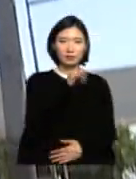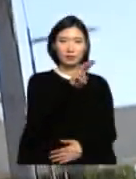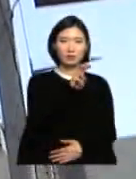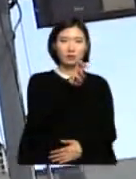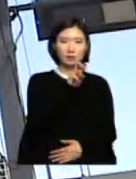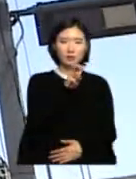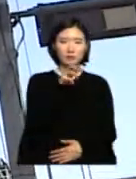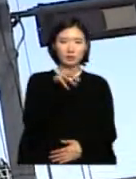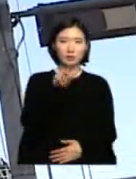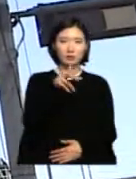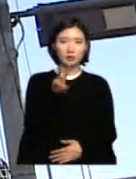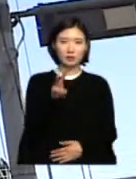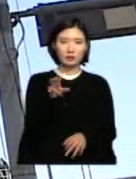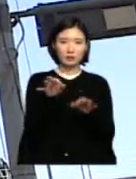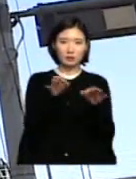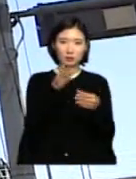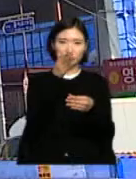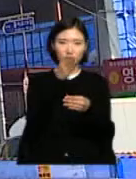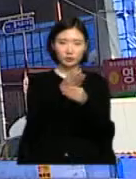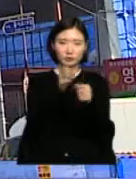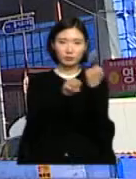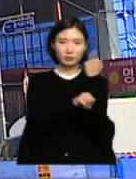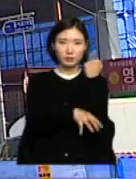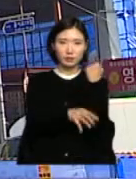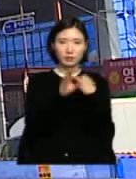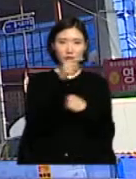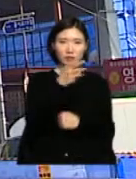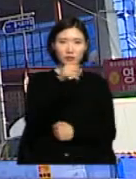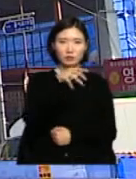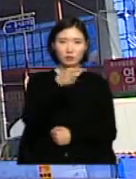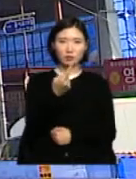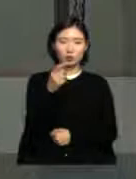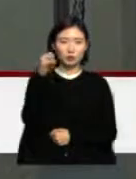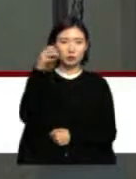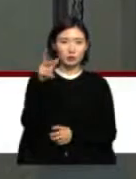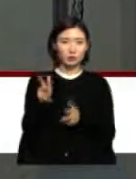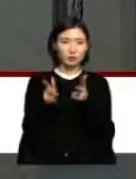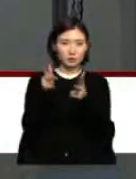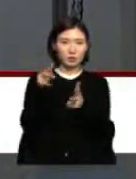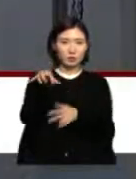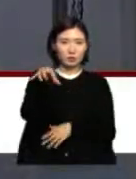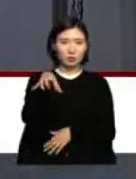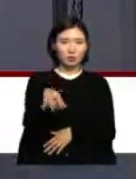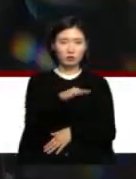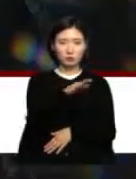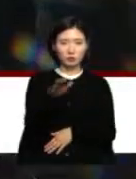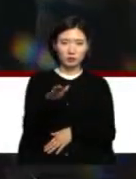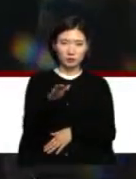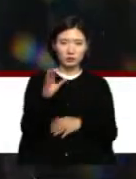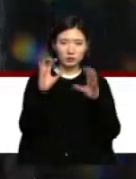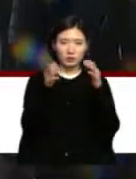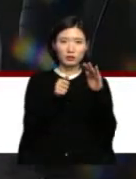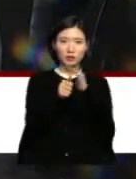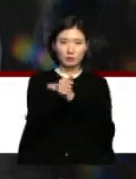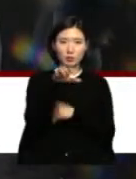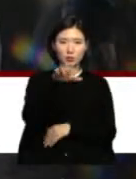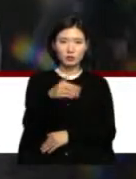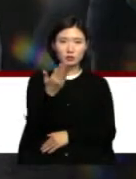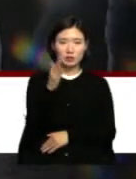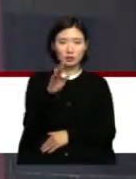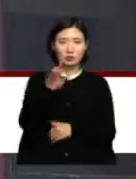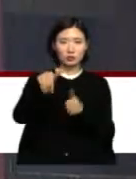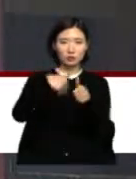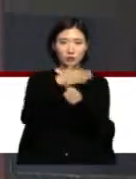대림상가와 청계상가를 중심으로 자리 잡고 있는 을지로 조명상권. 우리나라 조명산업을 이끌었지만 이 일대